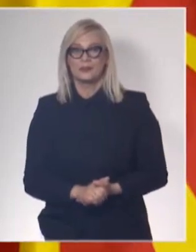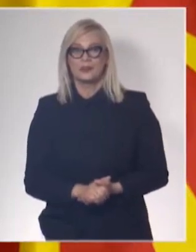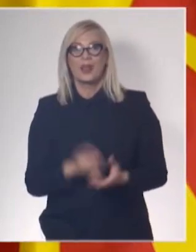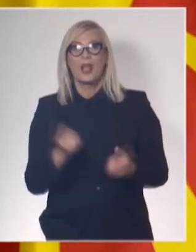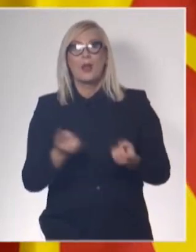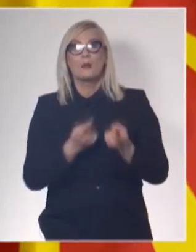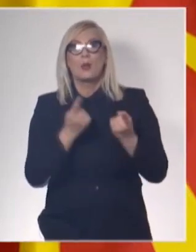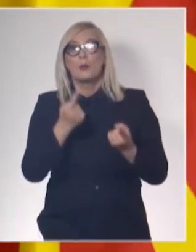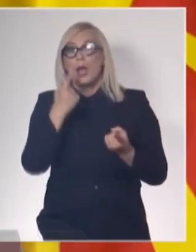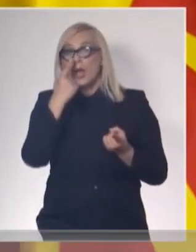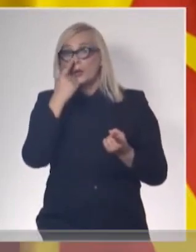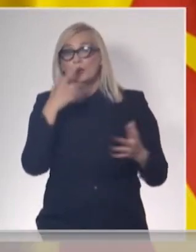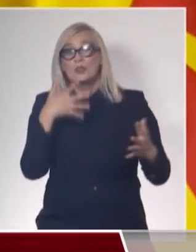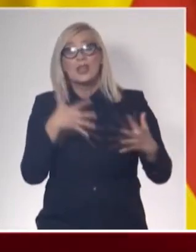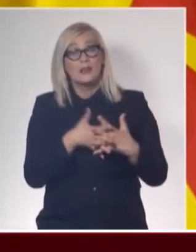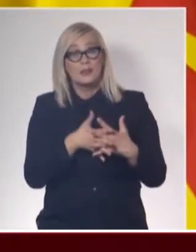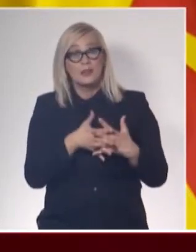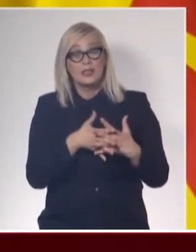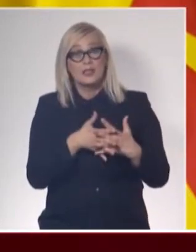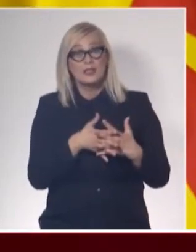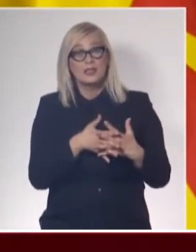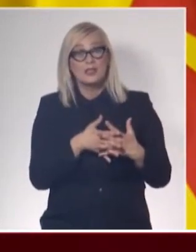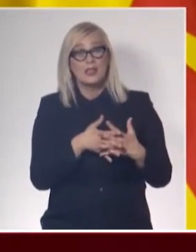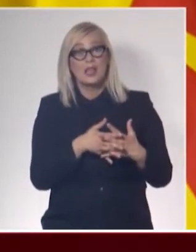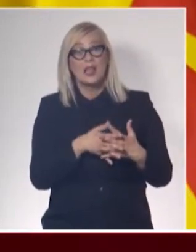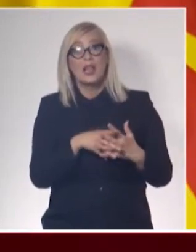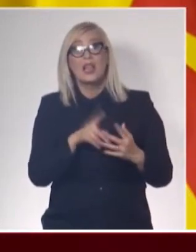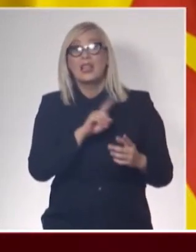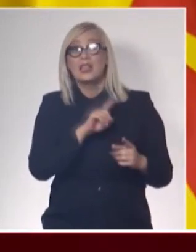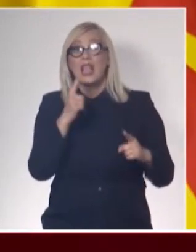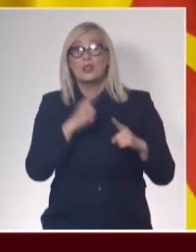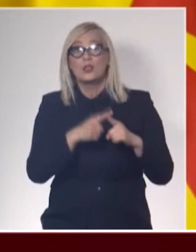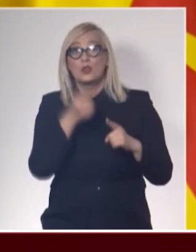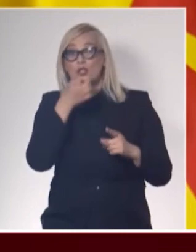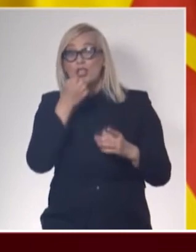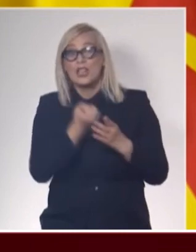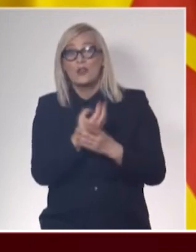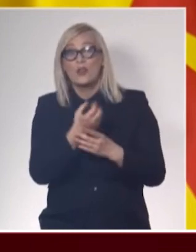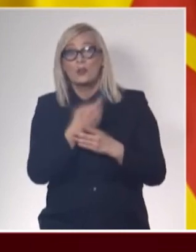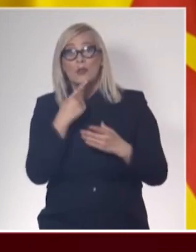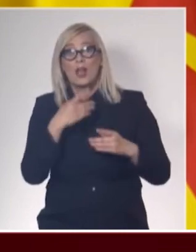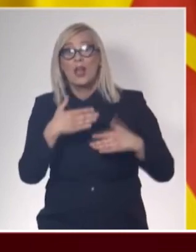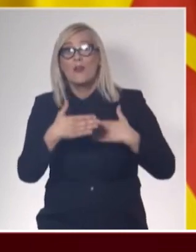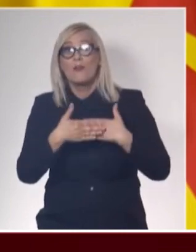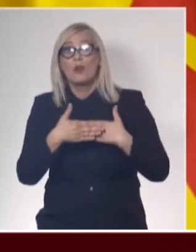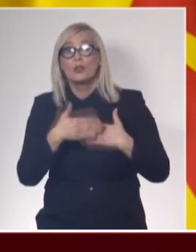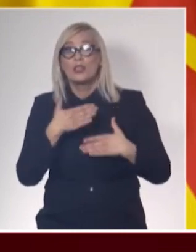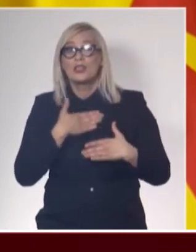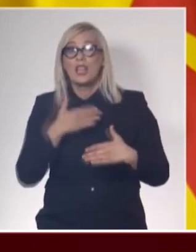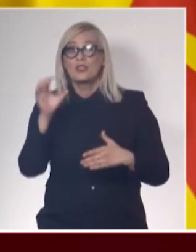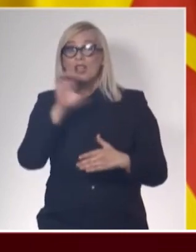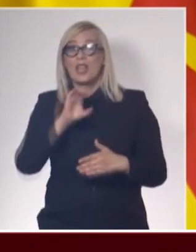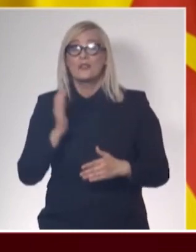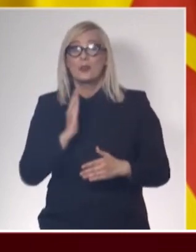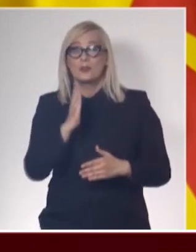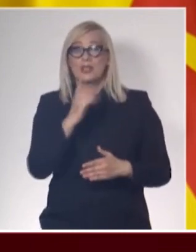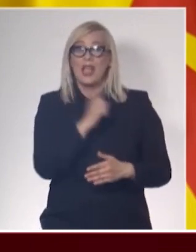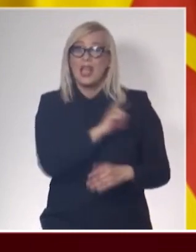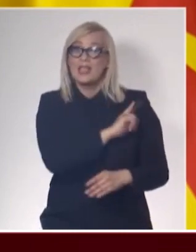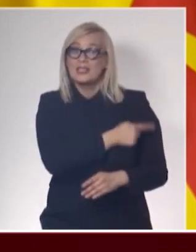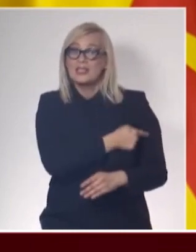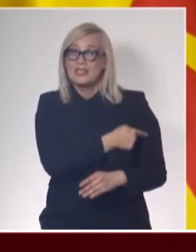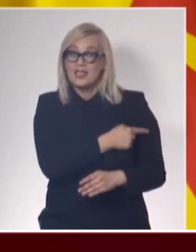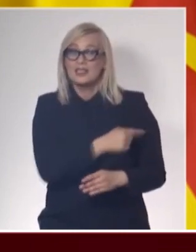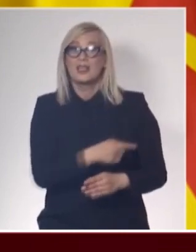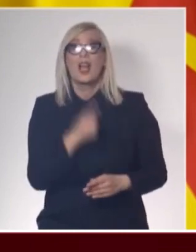пропагандата на Руската Федерација и дезинформациите во однос на нашите европски интеграции е силна. Се користат социјални медиуми за да